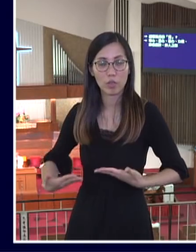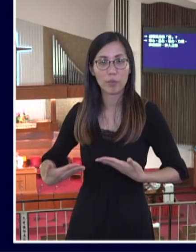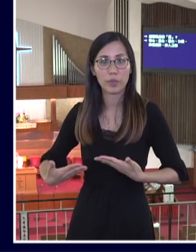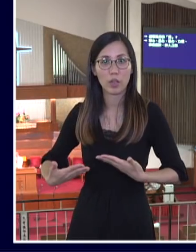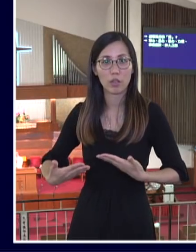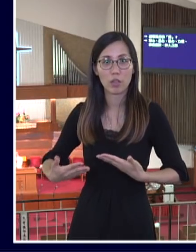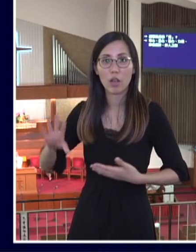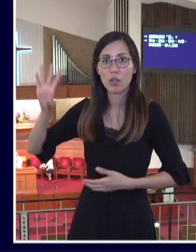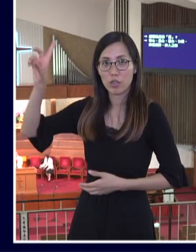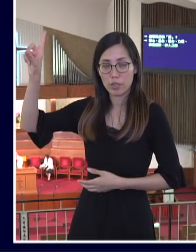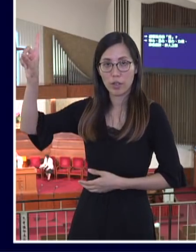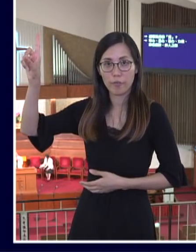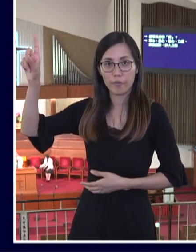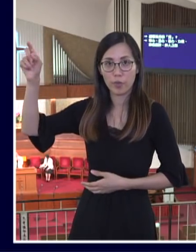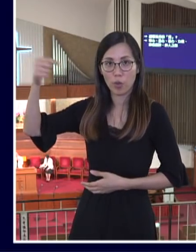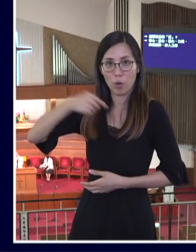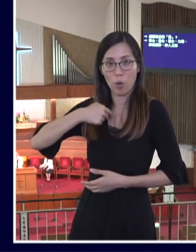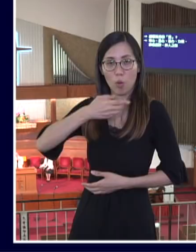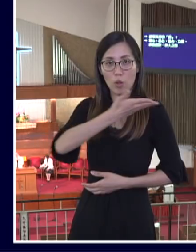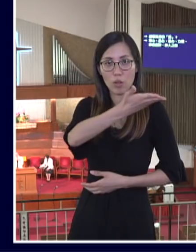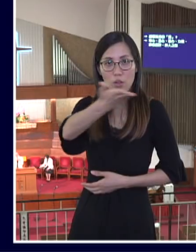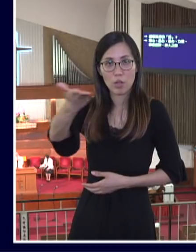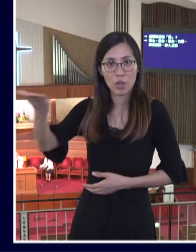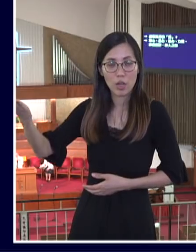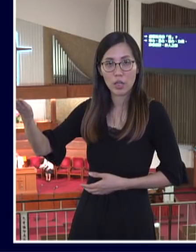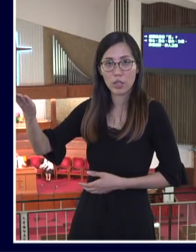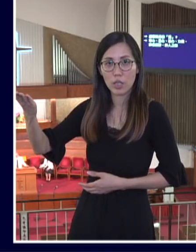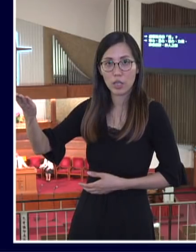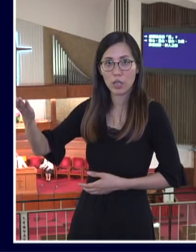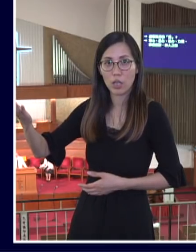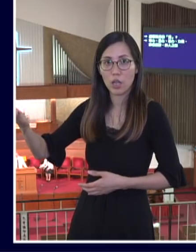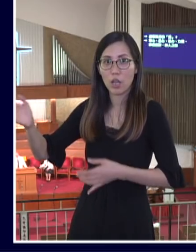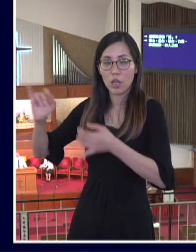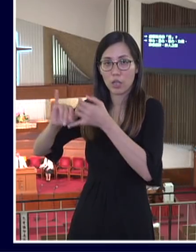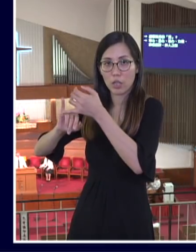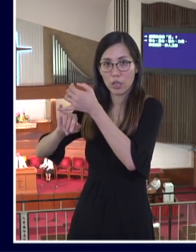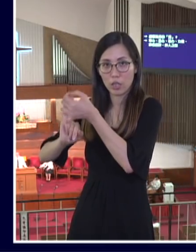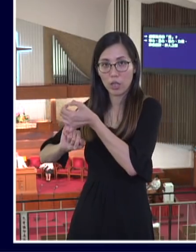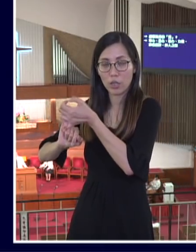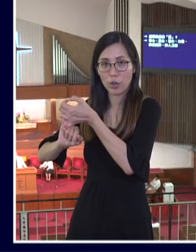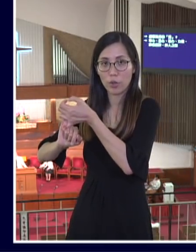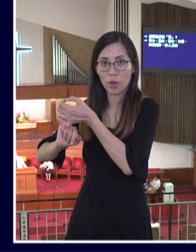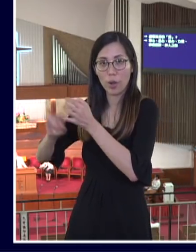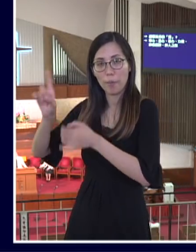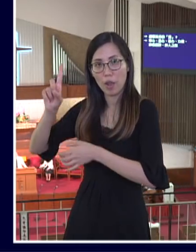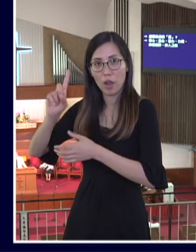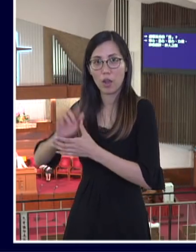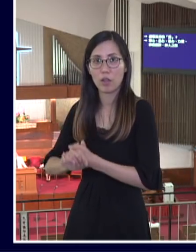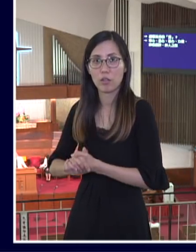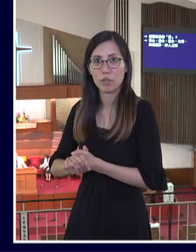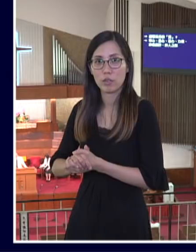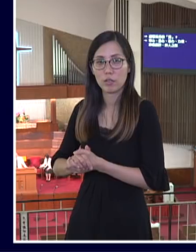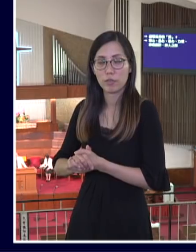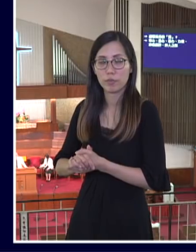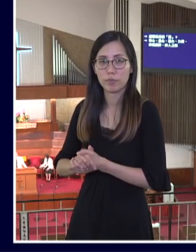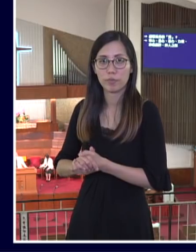的新约，这个应该是我们的满，是我们跟随耶和华神的时候的满。 所以这个